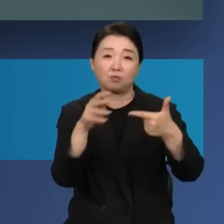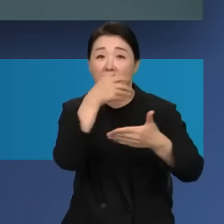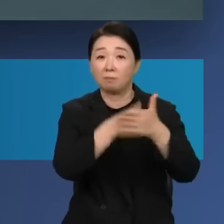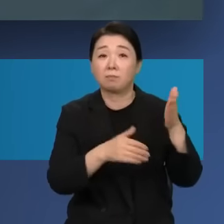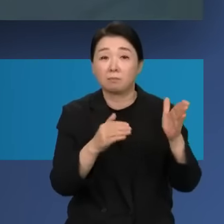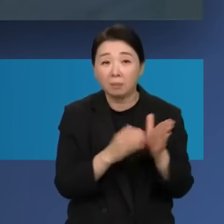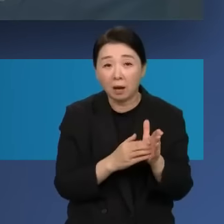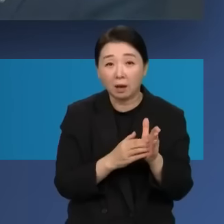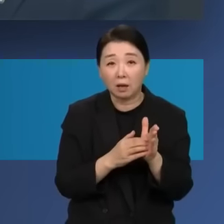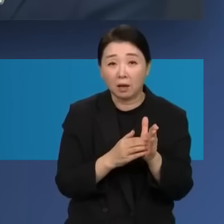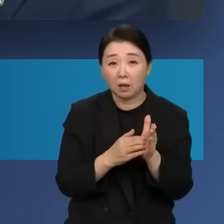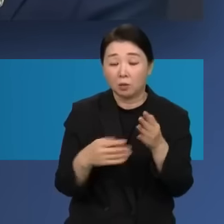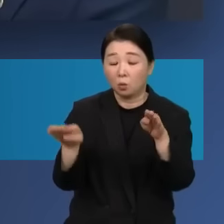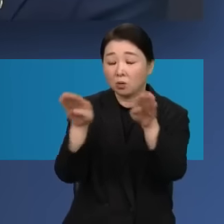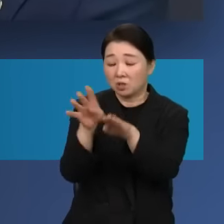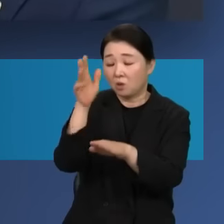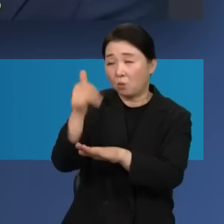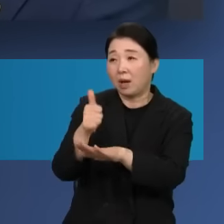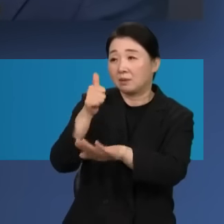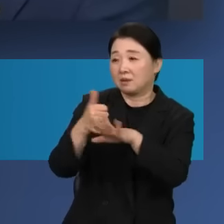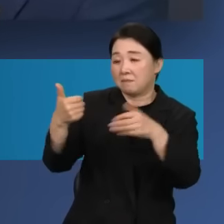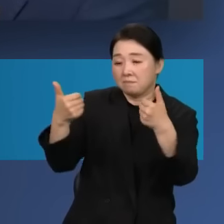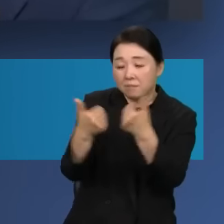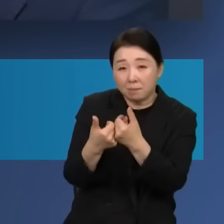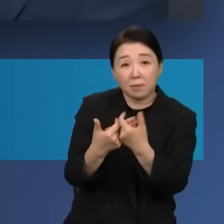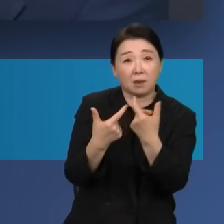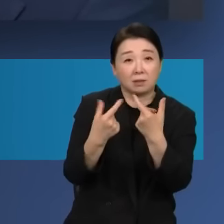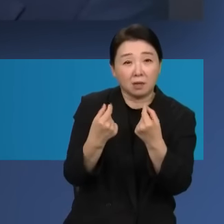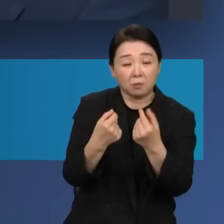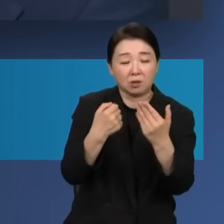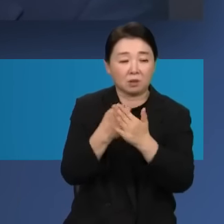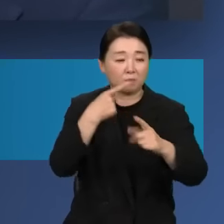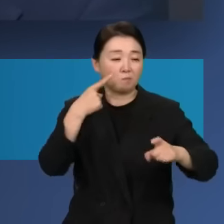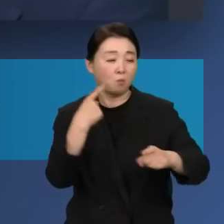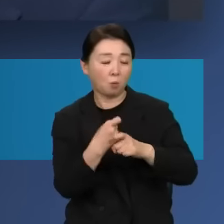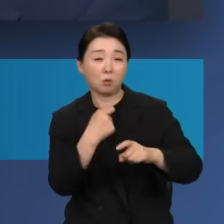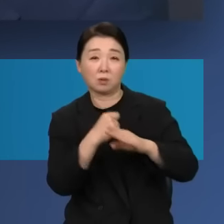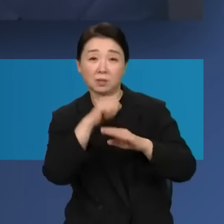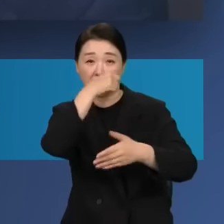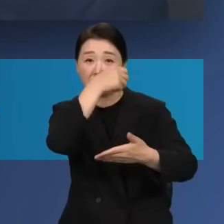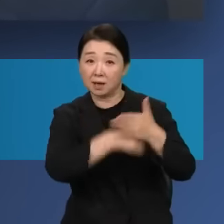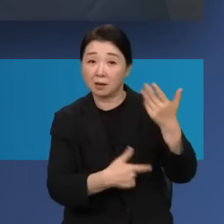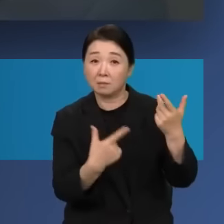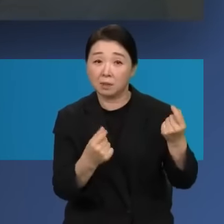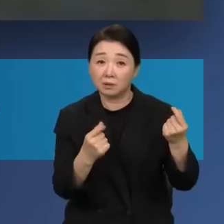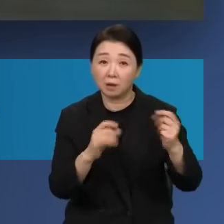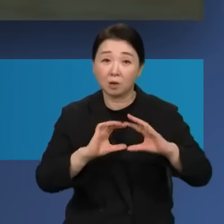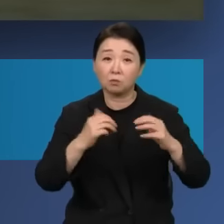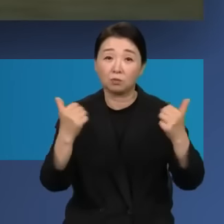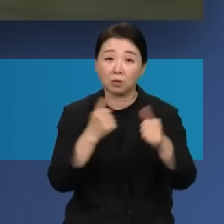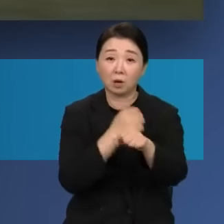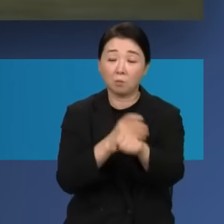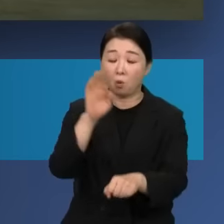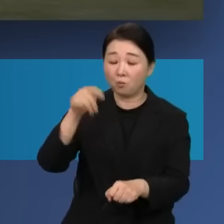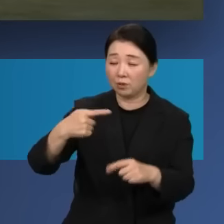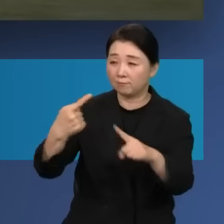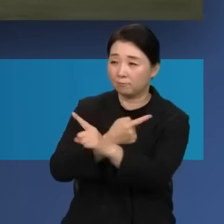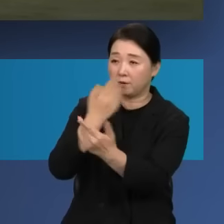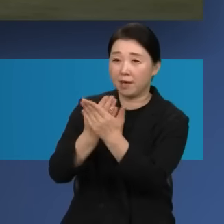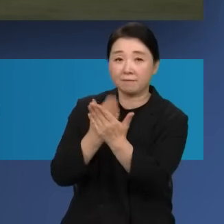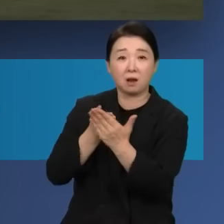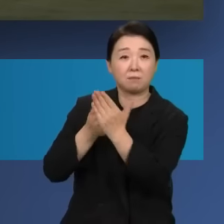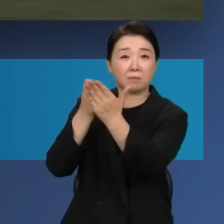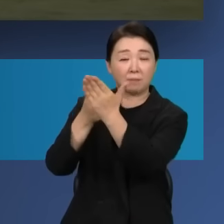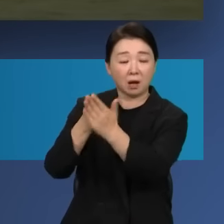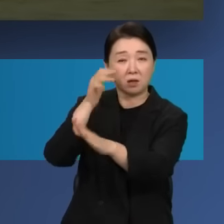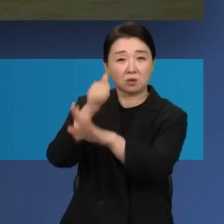독립기념관장 임명에 반발한 광복회에 보복성 조치를 한 거 아니냐 논란이 일었는데 국회가 보훈부에 시정 조치를 요구하면서